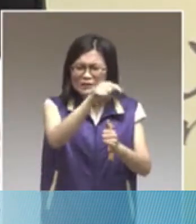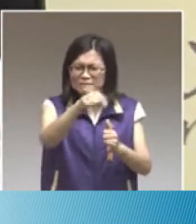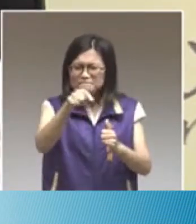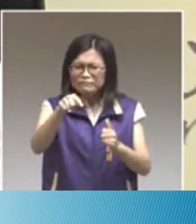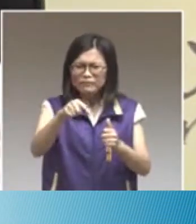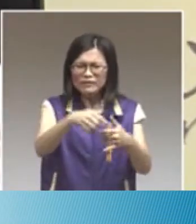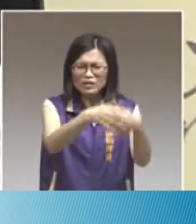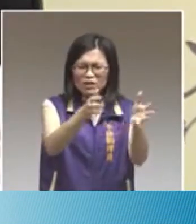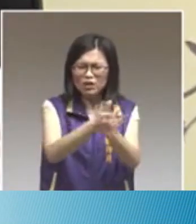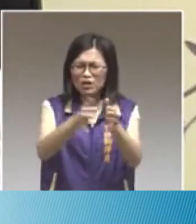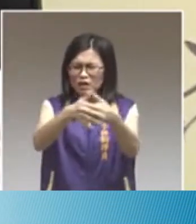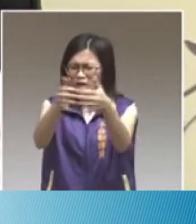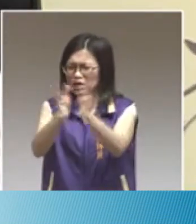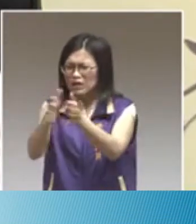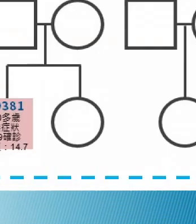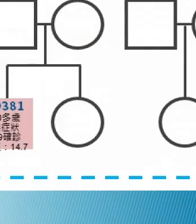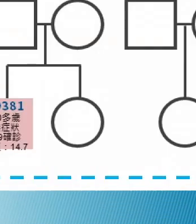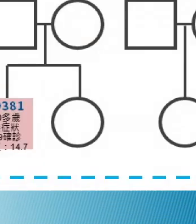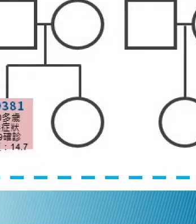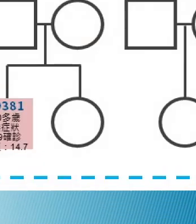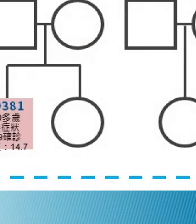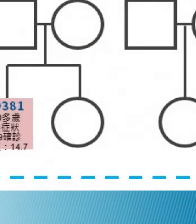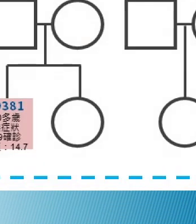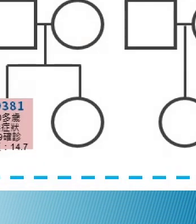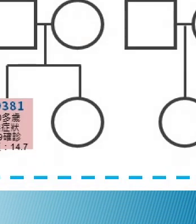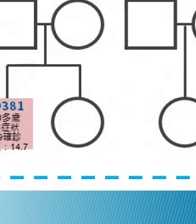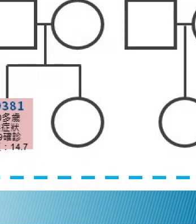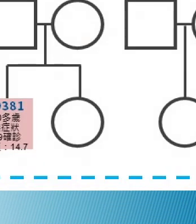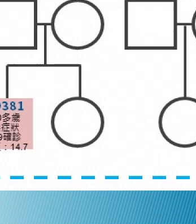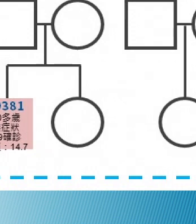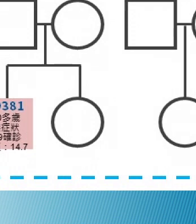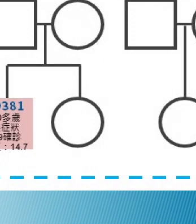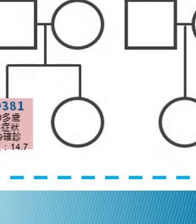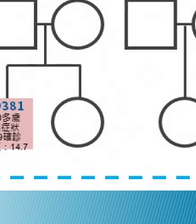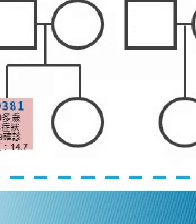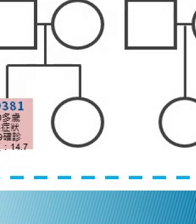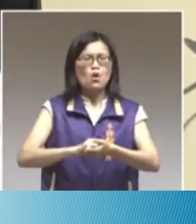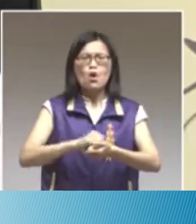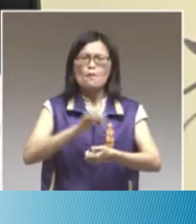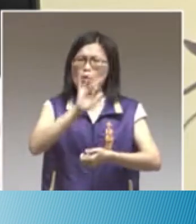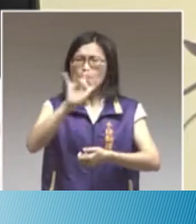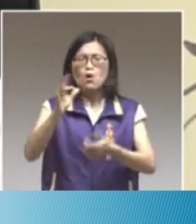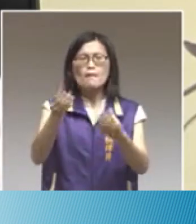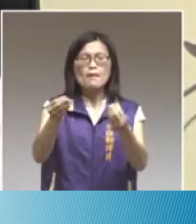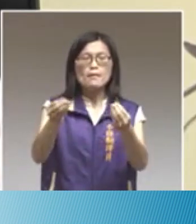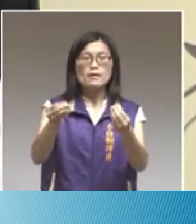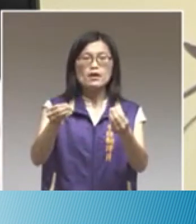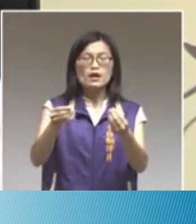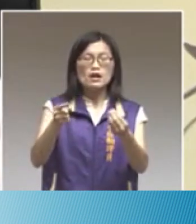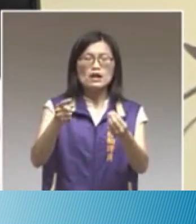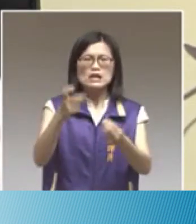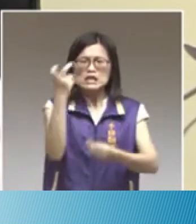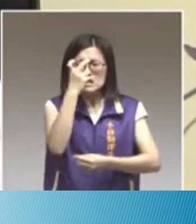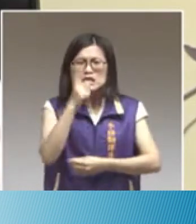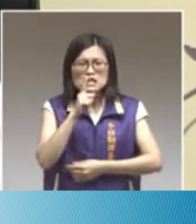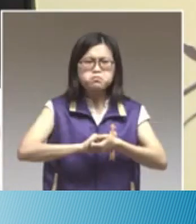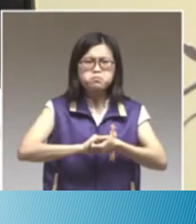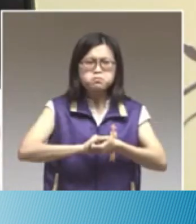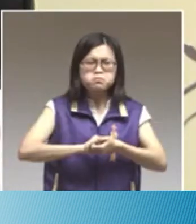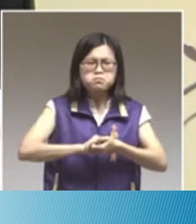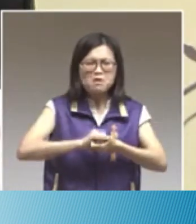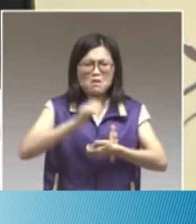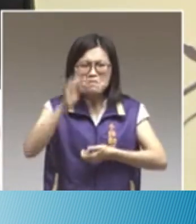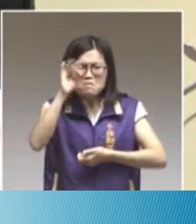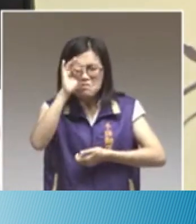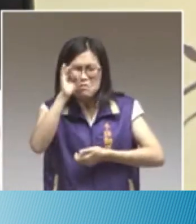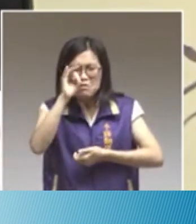成当中，那不管他来自何方，我想不会有遗漏的状况。相关的裁检以及框列都